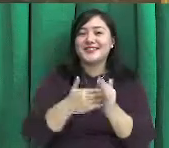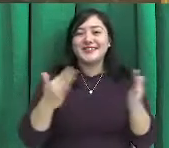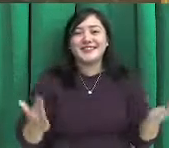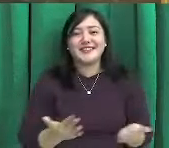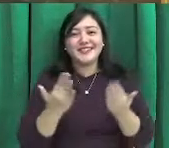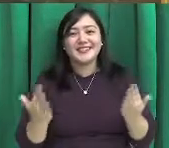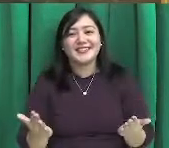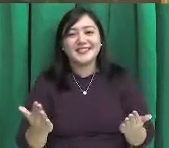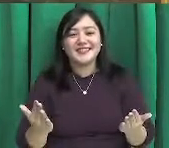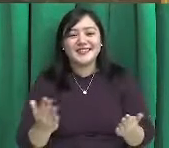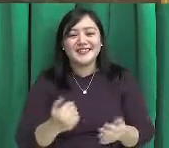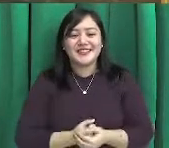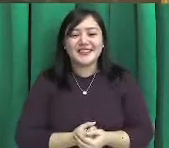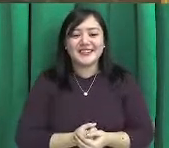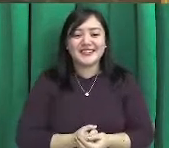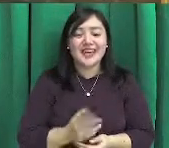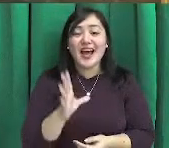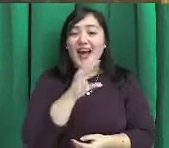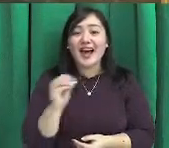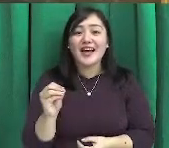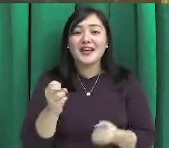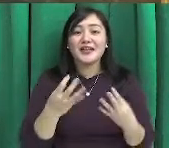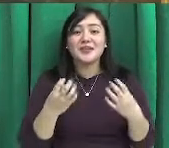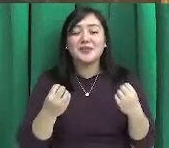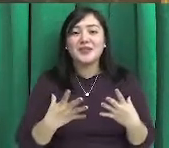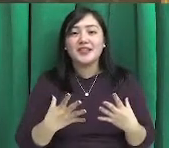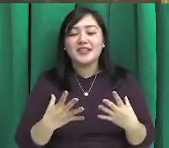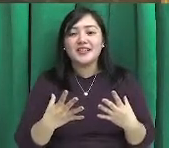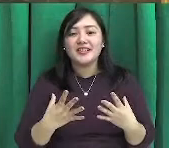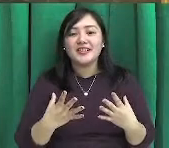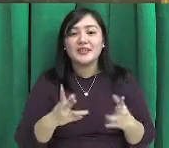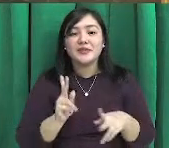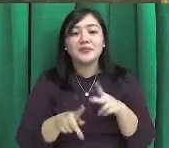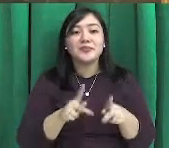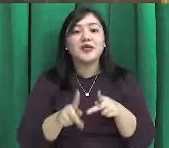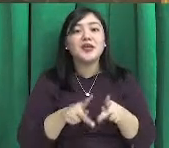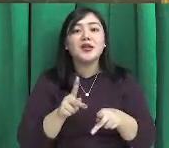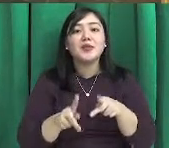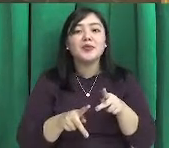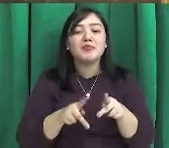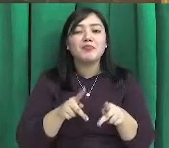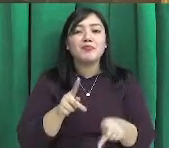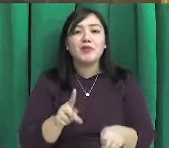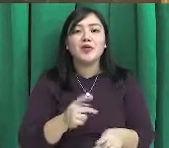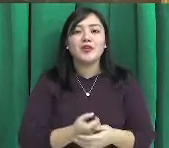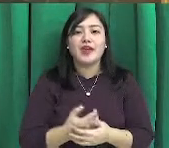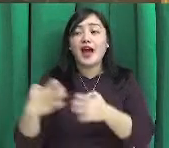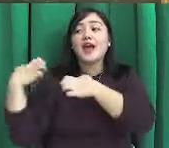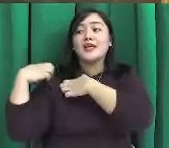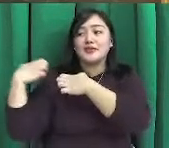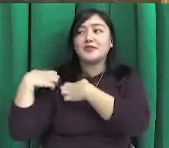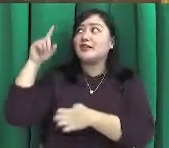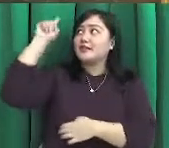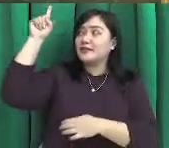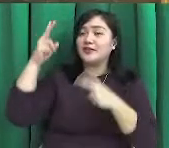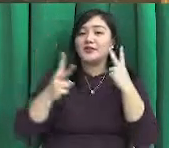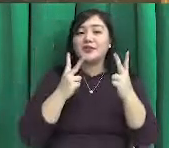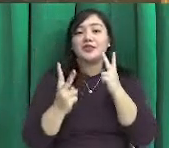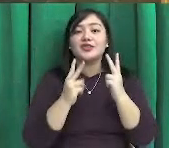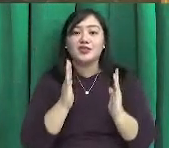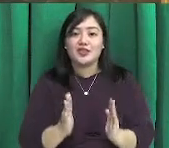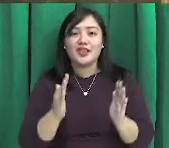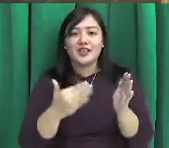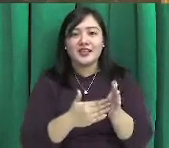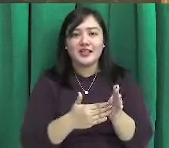Ay, maraming, may mga marami. Kung, yun na lamang sabi ko nga eh, yung makompose mo ang sarili mo sa panahon ng ganung